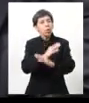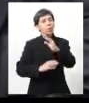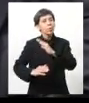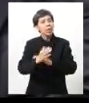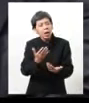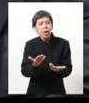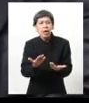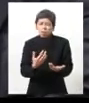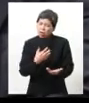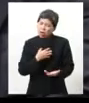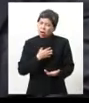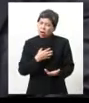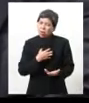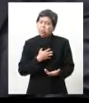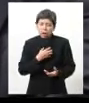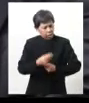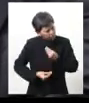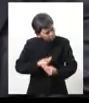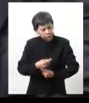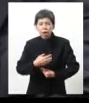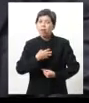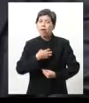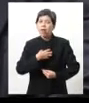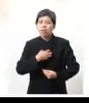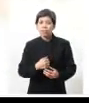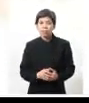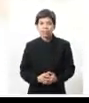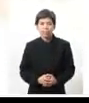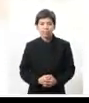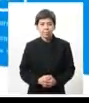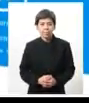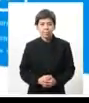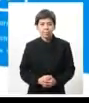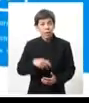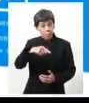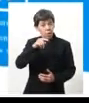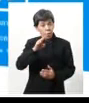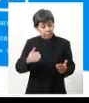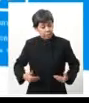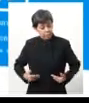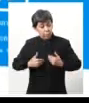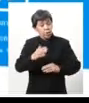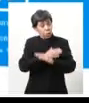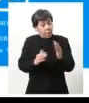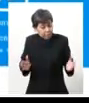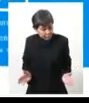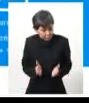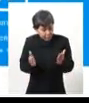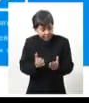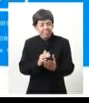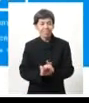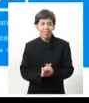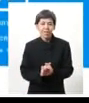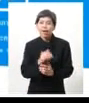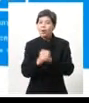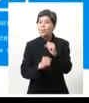ำหรับคนพิการที่ประสงค์จะค้าขายนะครับ พระราชบัญญัติส่งเสริมและพัฒนาคุณภาพ